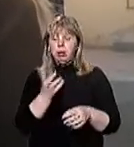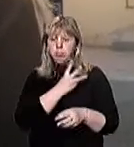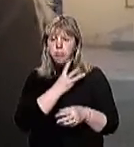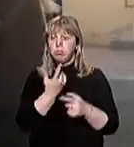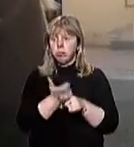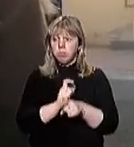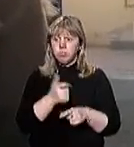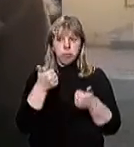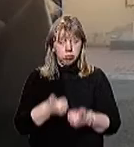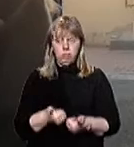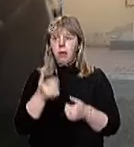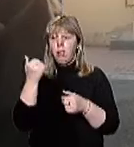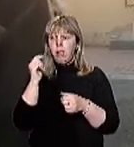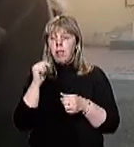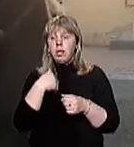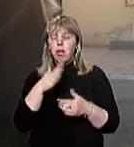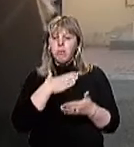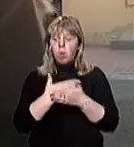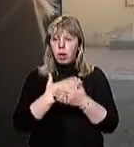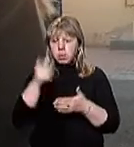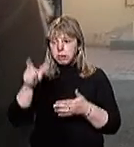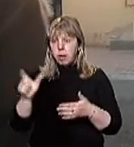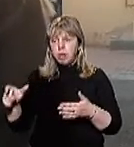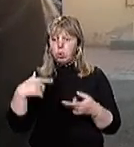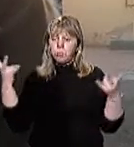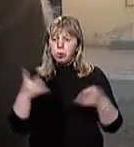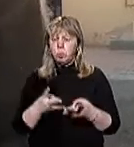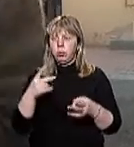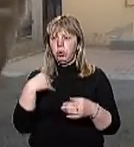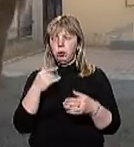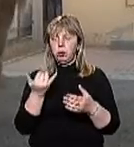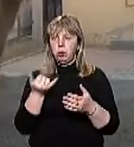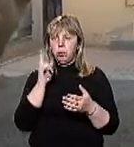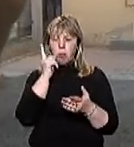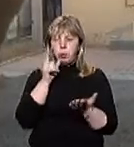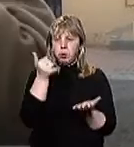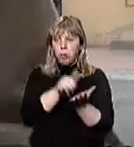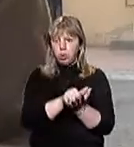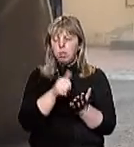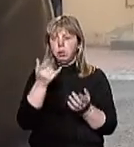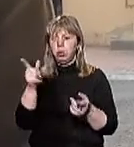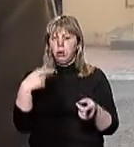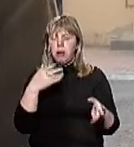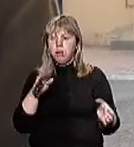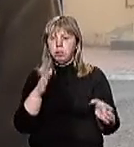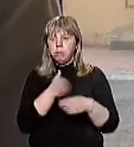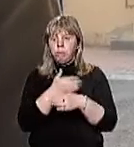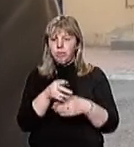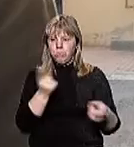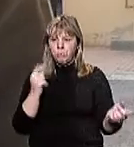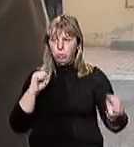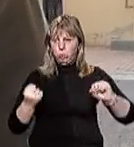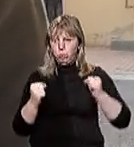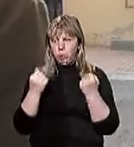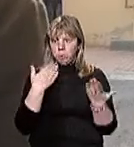крута, тому що як і волонтерів, так і у потребуючих є можливість в одному додатку між собою ніби спілкуватися, тому що